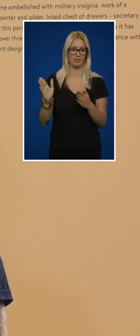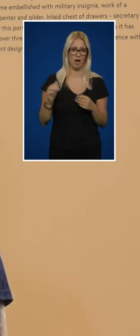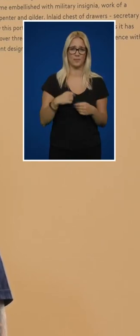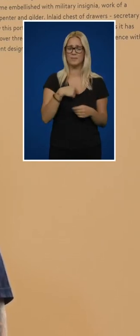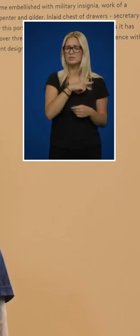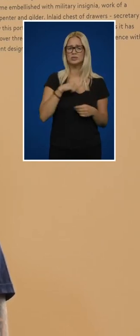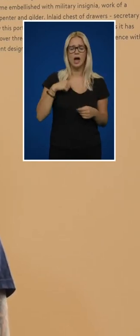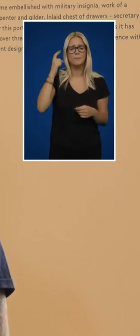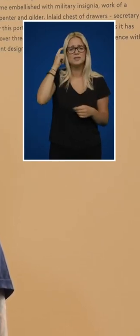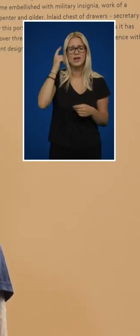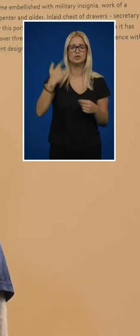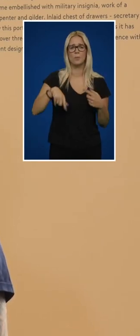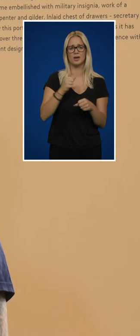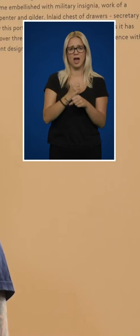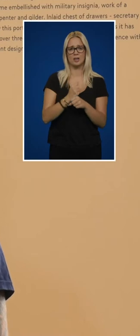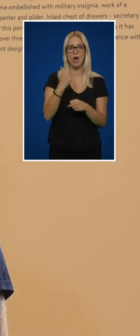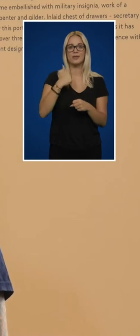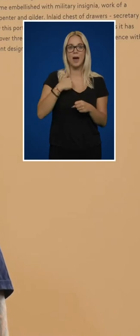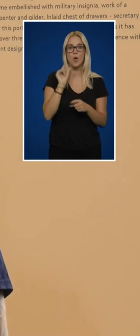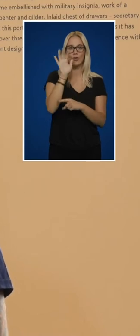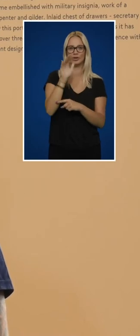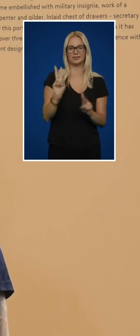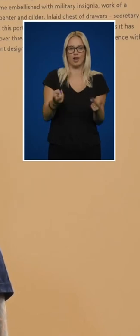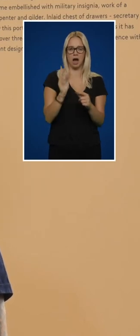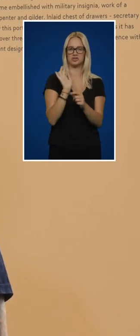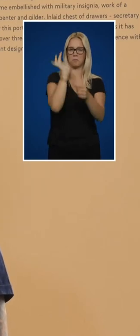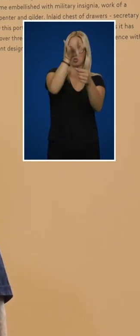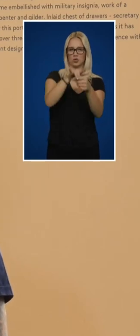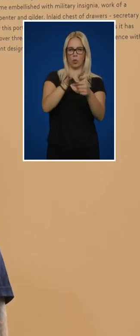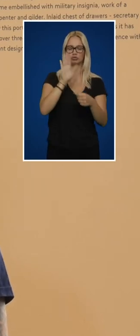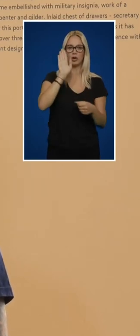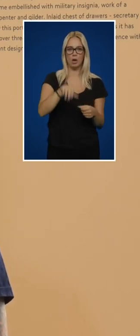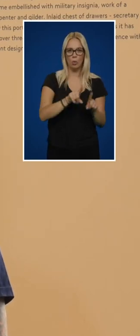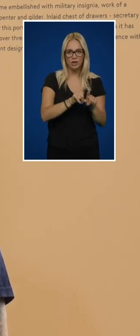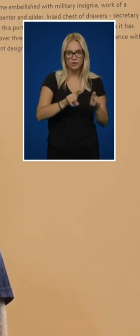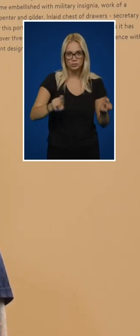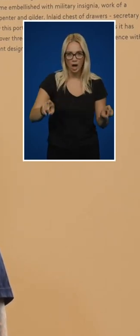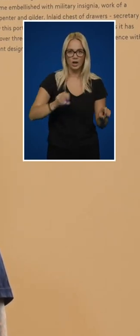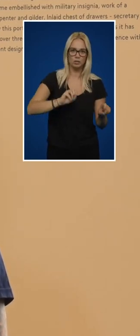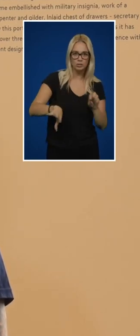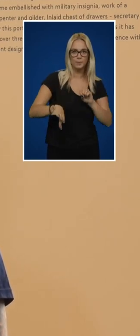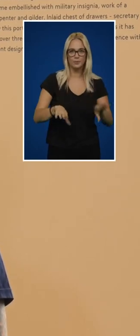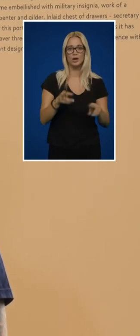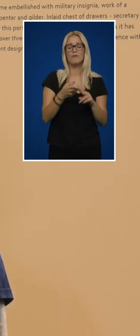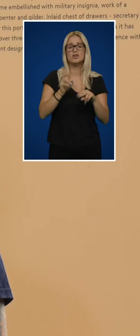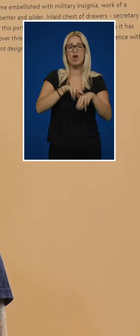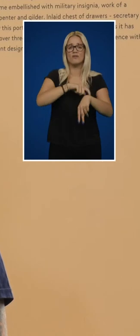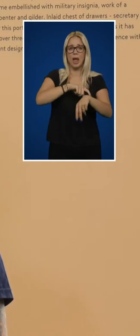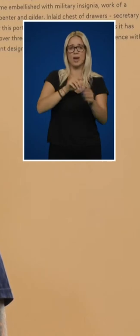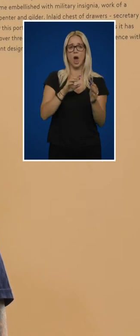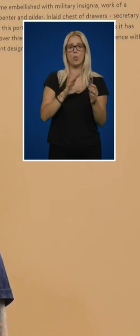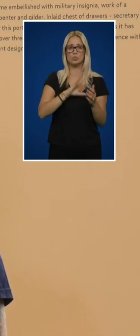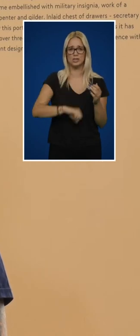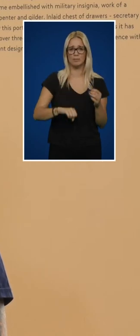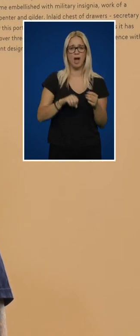malo više, malo oduzima vremena, iako nije to toliko puno vremena, mislim da bi se trebali malo više ovaj,